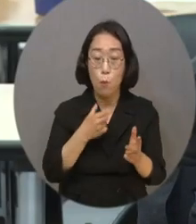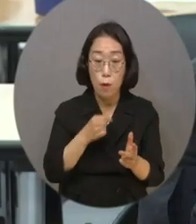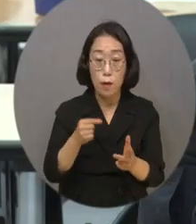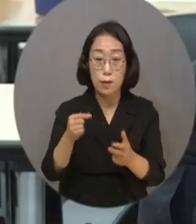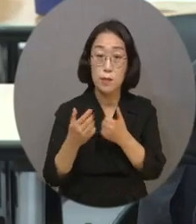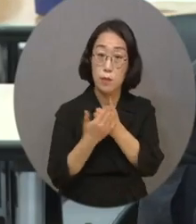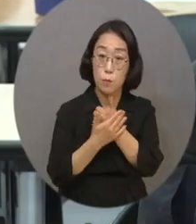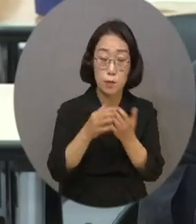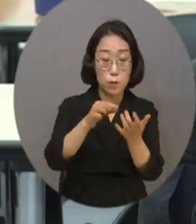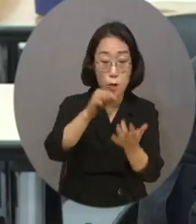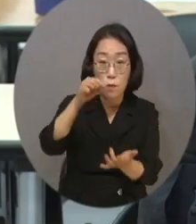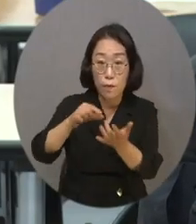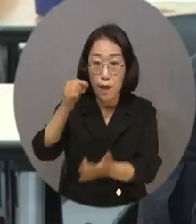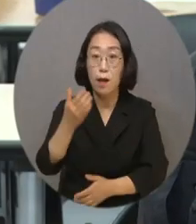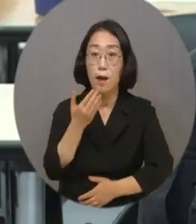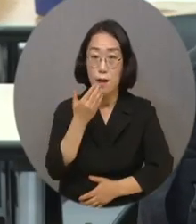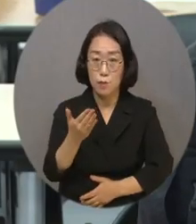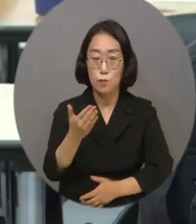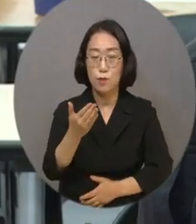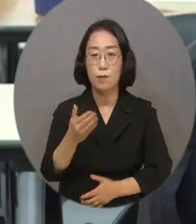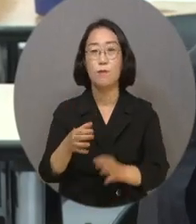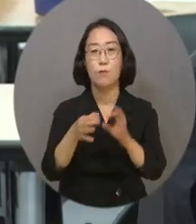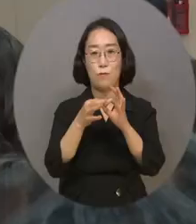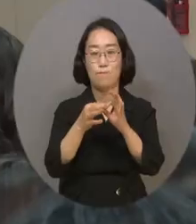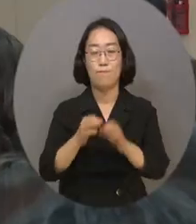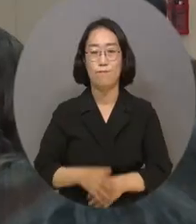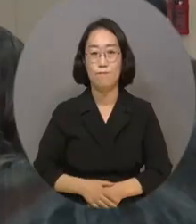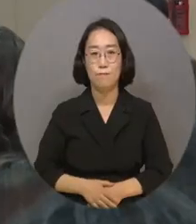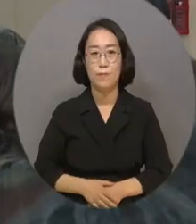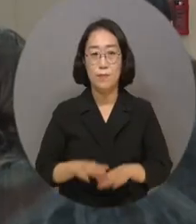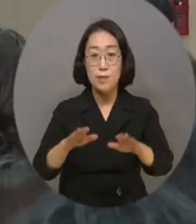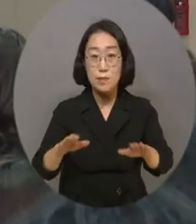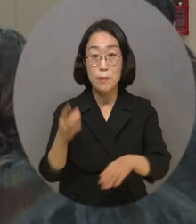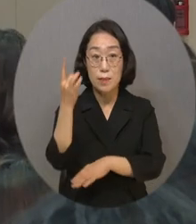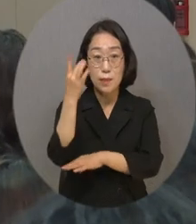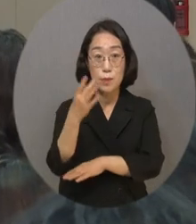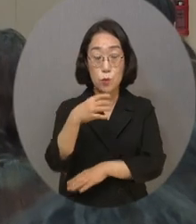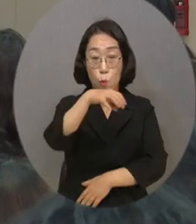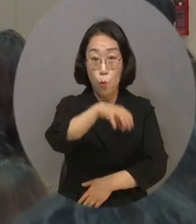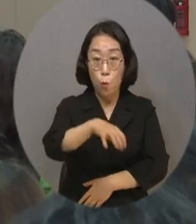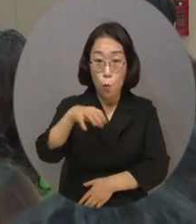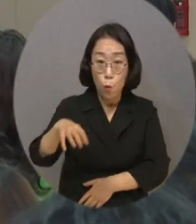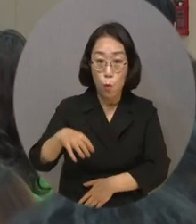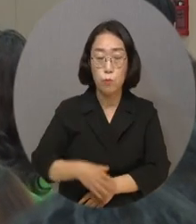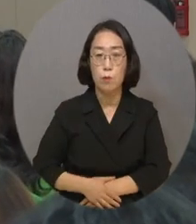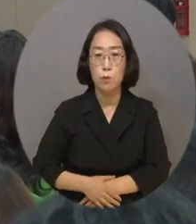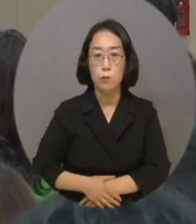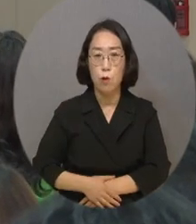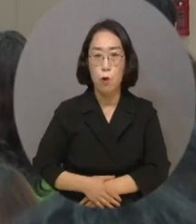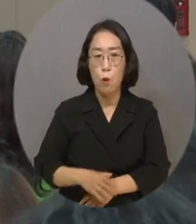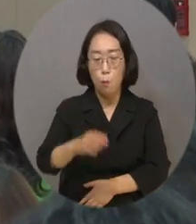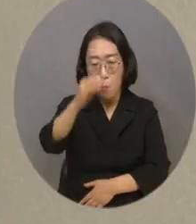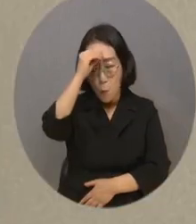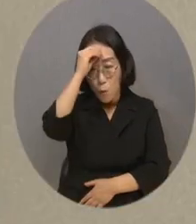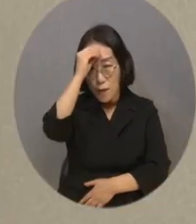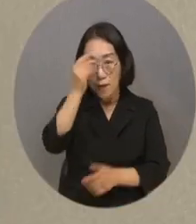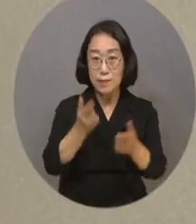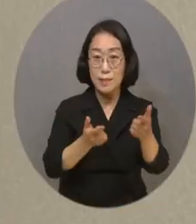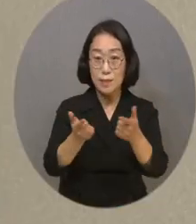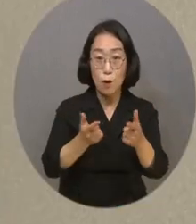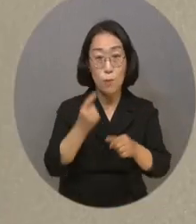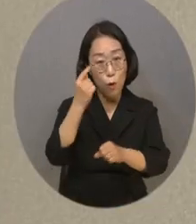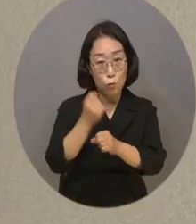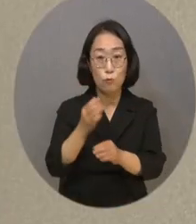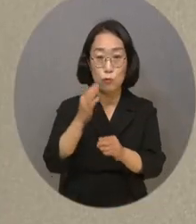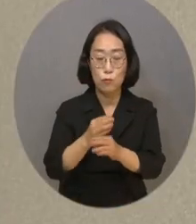복지 서비스를 선택할 수 있는 제도입니다. 현재 기초지자체 네 곳에서 모의적용 연구가 진행되고 있는 가운데